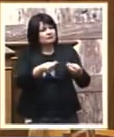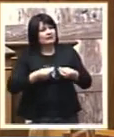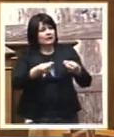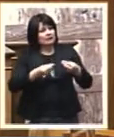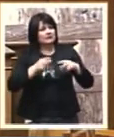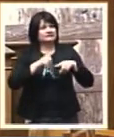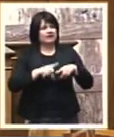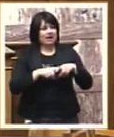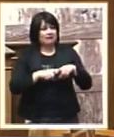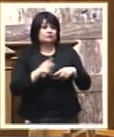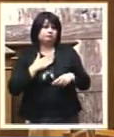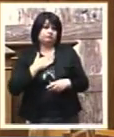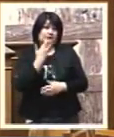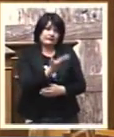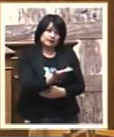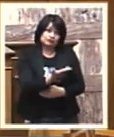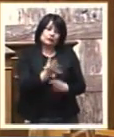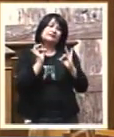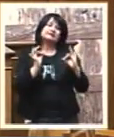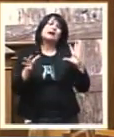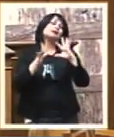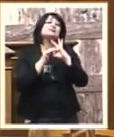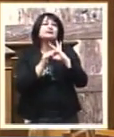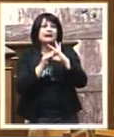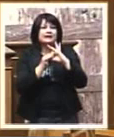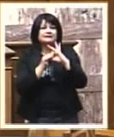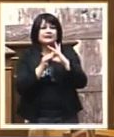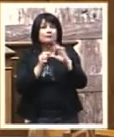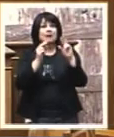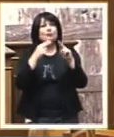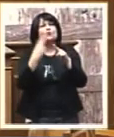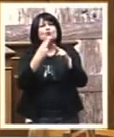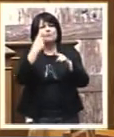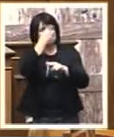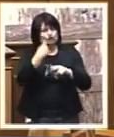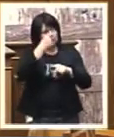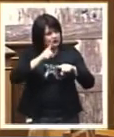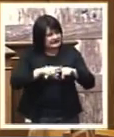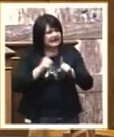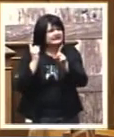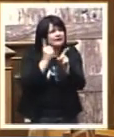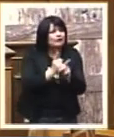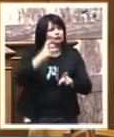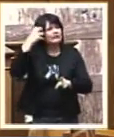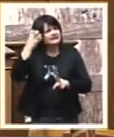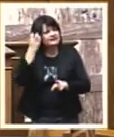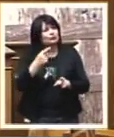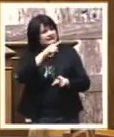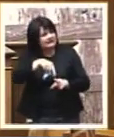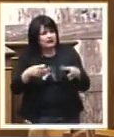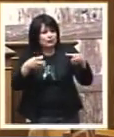Ελλάδα και βεβαίως θα έχει στενή συνεργασία με διεθνείς προσωπικότητες και Έλληνες εμπειρογνώμονες προς αυτή την